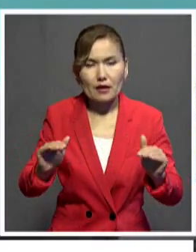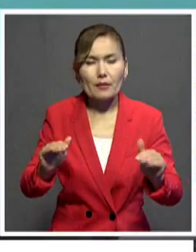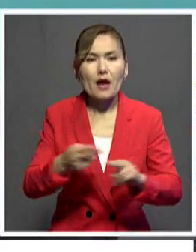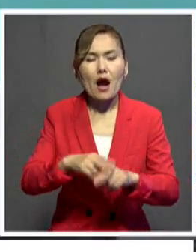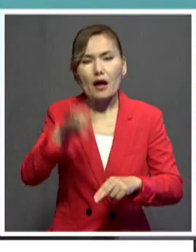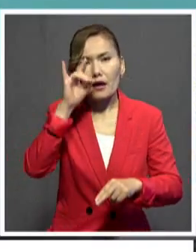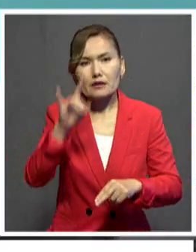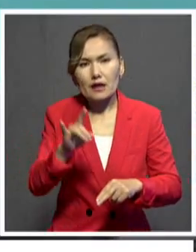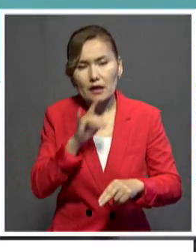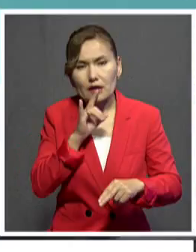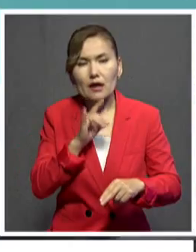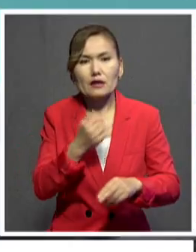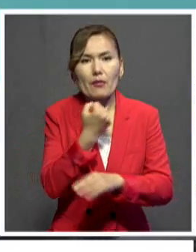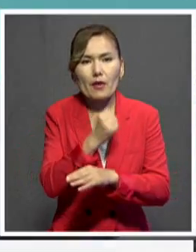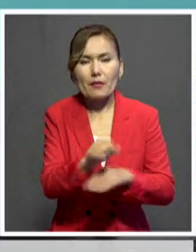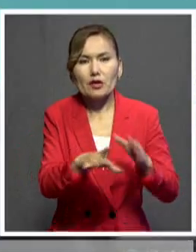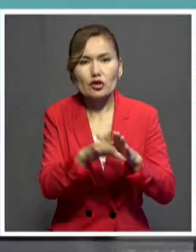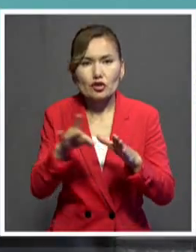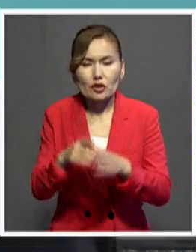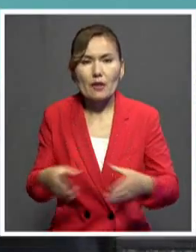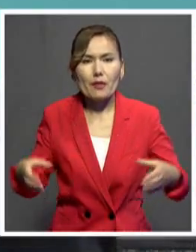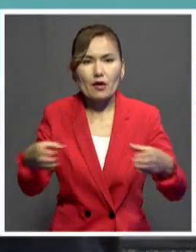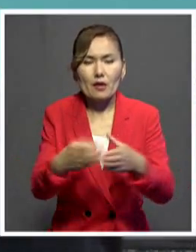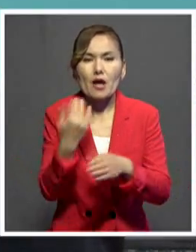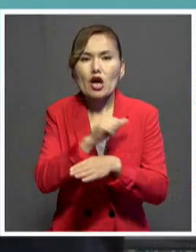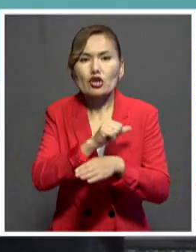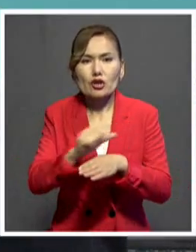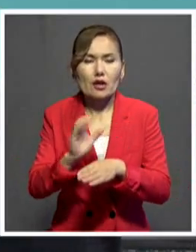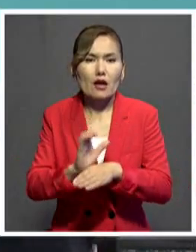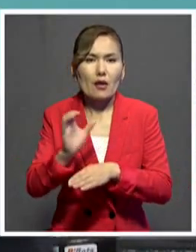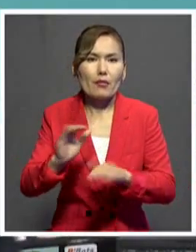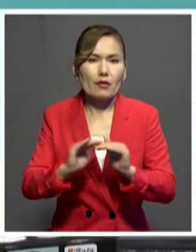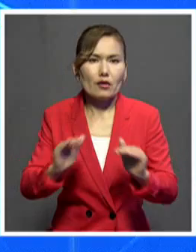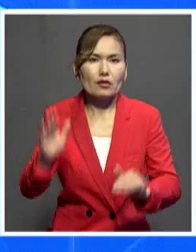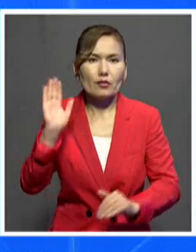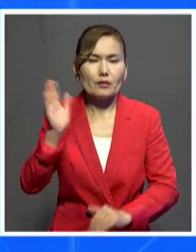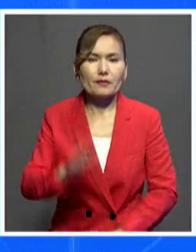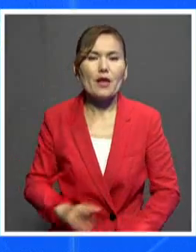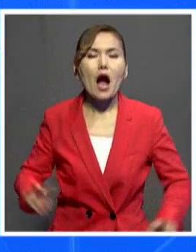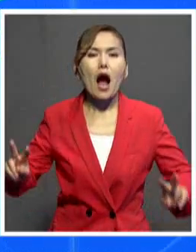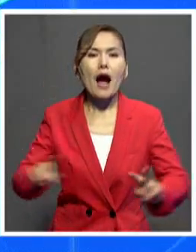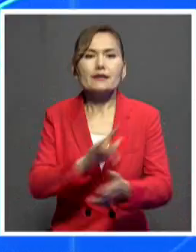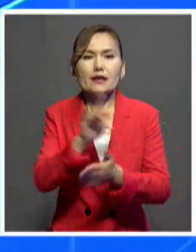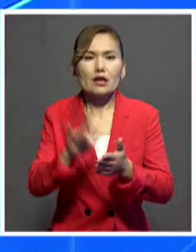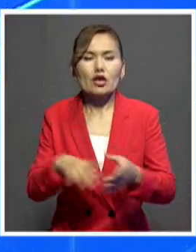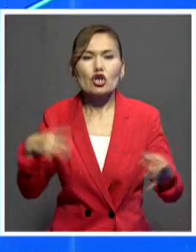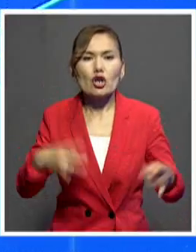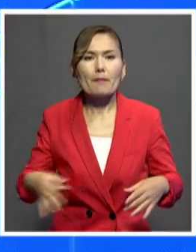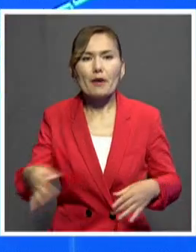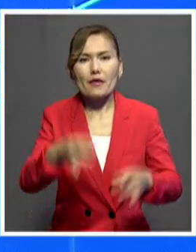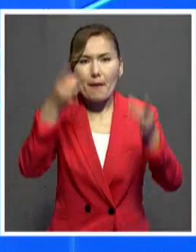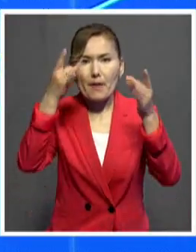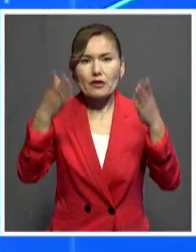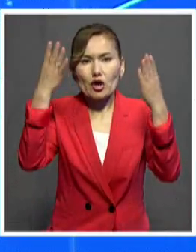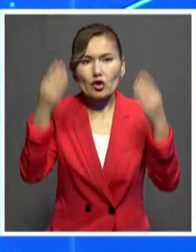Қазақстанның жақсы сборный командасын шығаратын болсақ, онда біз шетелге шығаратын мүмкіндіктеріміз бар. Астанада Жамбыл облысының мәдени